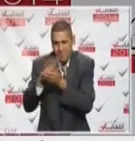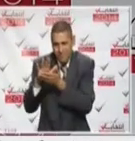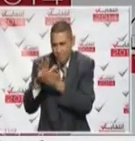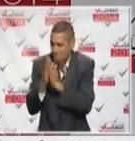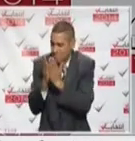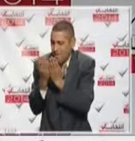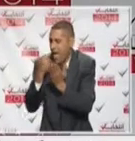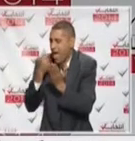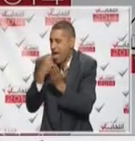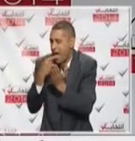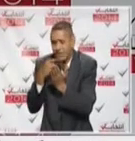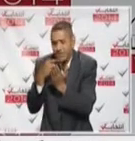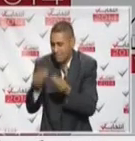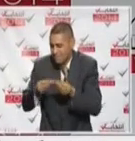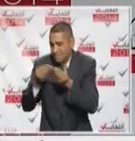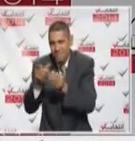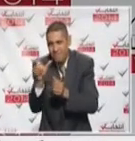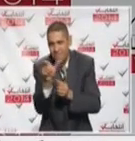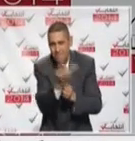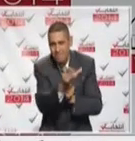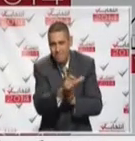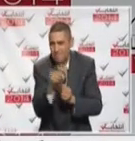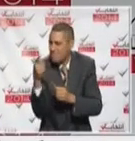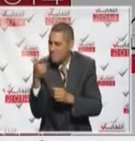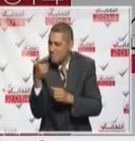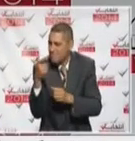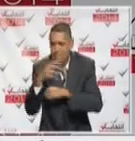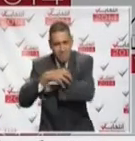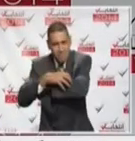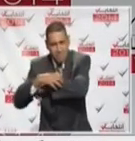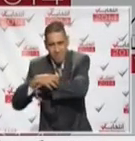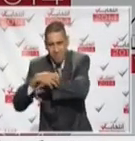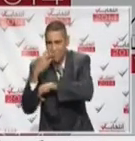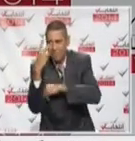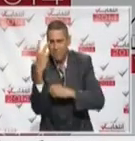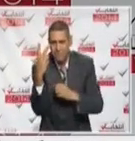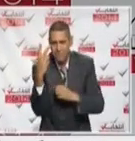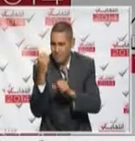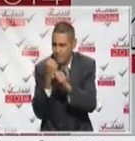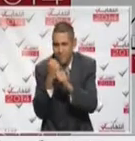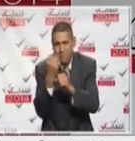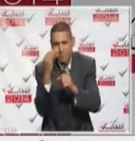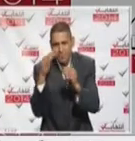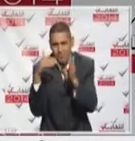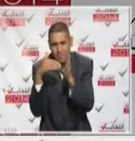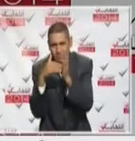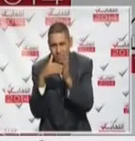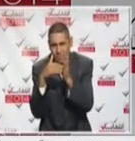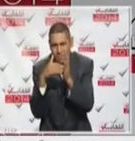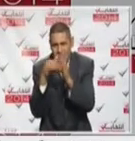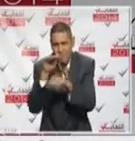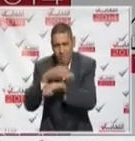معالجه لكل تونسي محروم منه اليوم بسبب الفقر ثانيا تشغيل نصف مليون عاتل عن